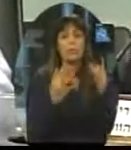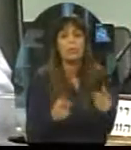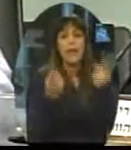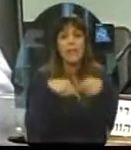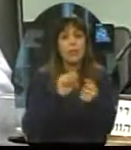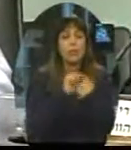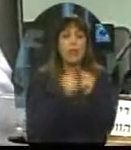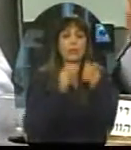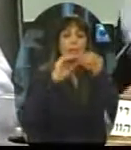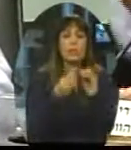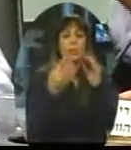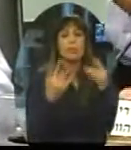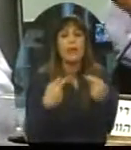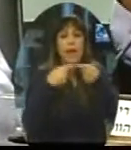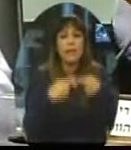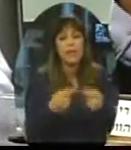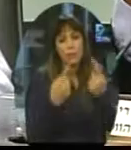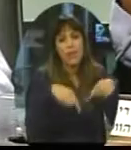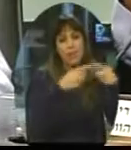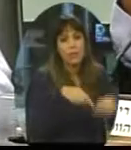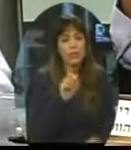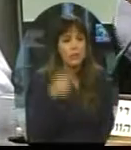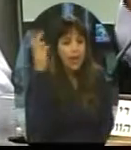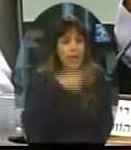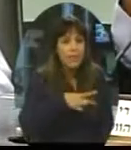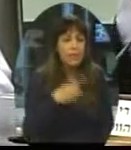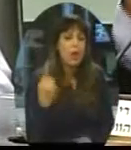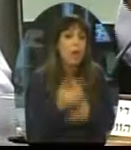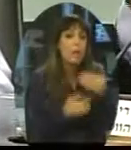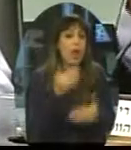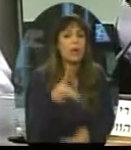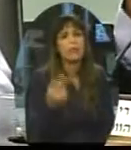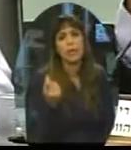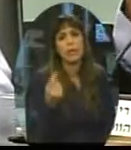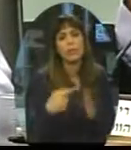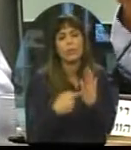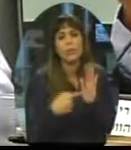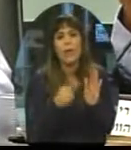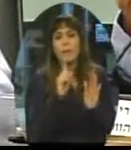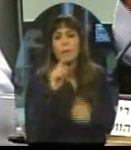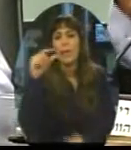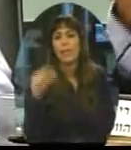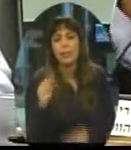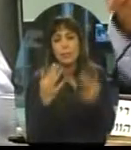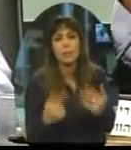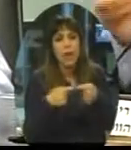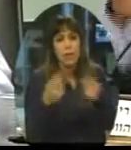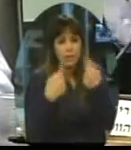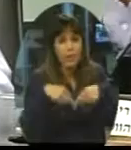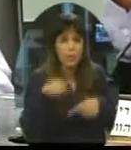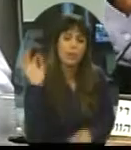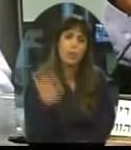מספר החברים בוועדות. אבל צריך להבין שכל מהלך כזה יש לו מחיר. למשל, אם אתה מקטין את מספר החברים בוועדות, אתה פוגע באופן